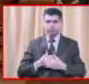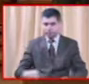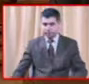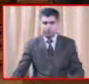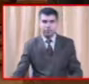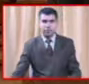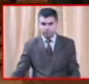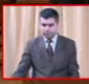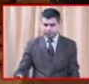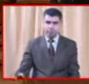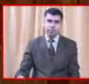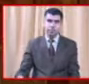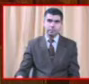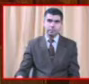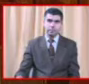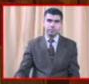العالمين.